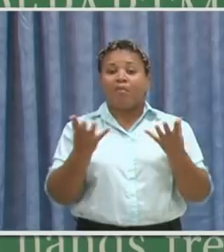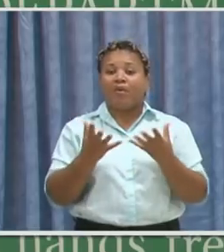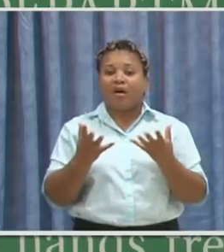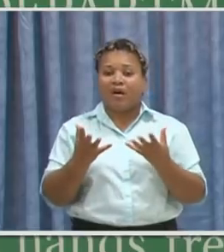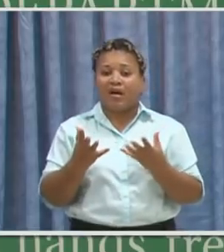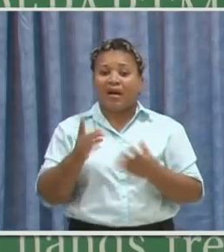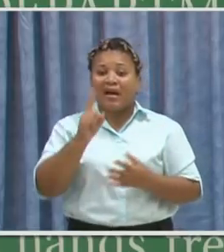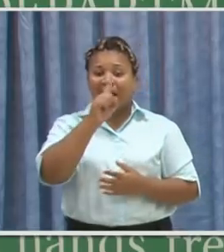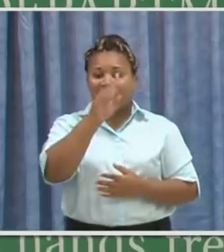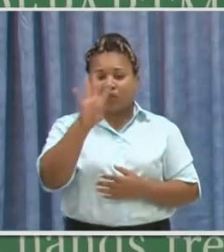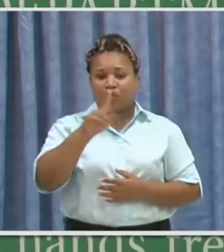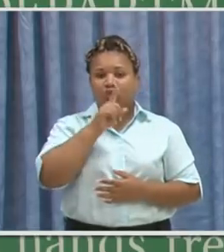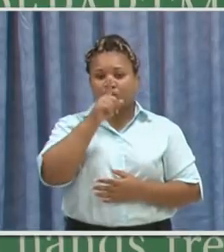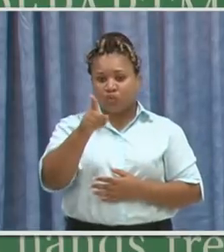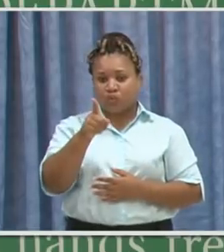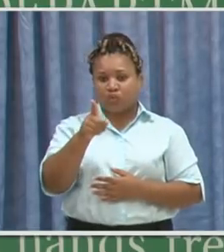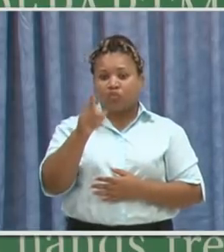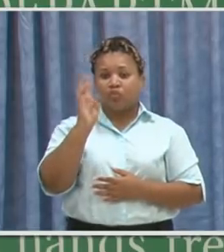quarantaine pour venir.